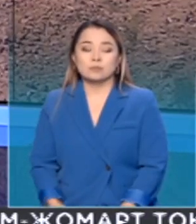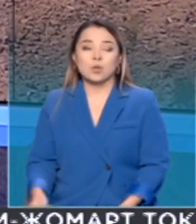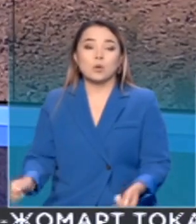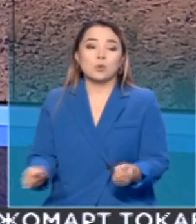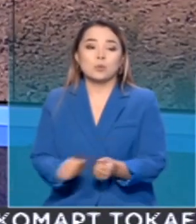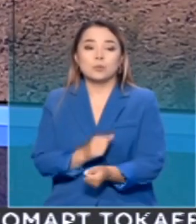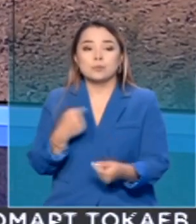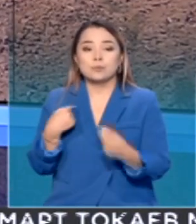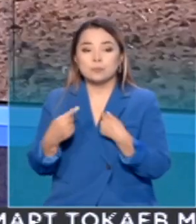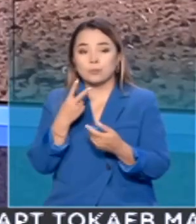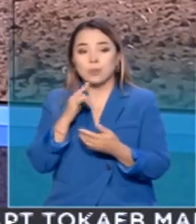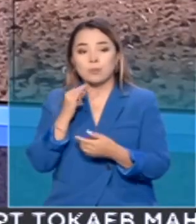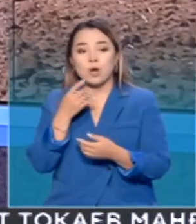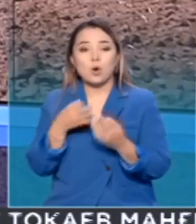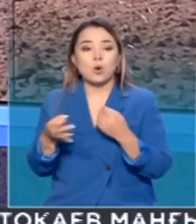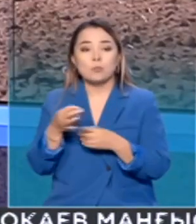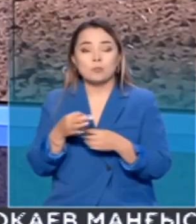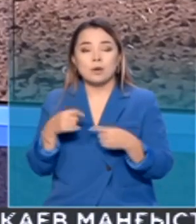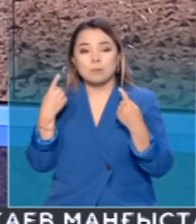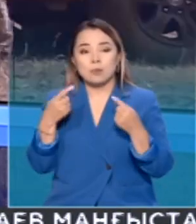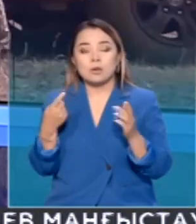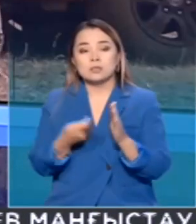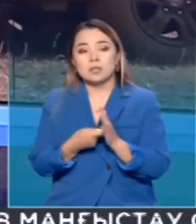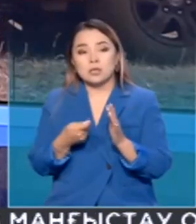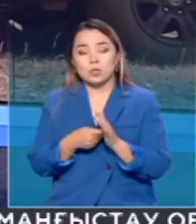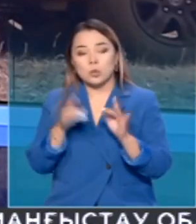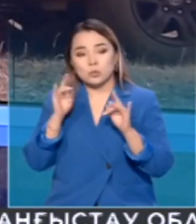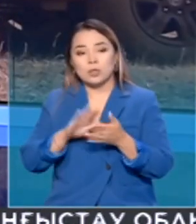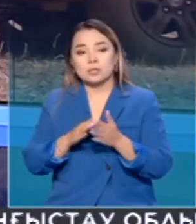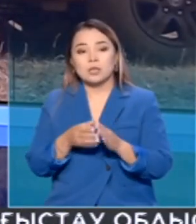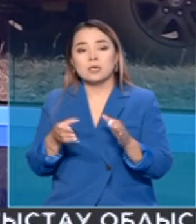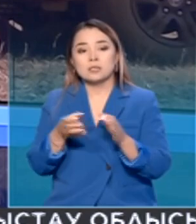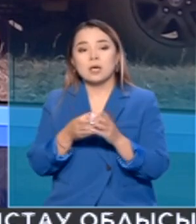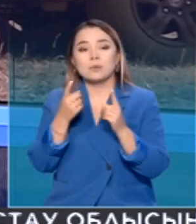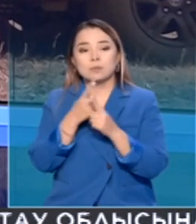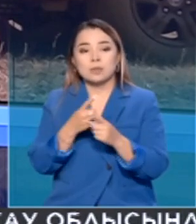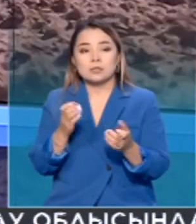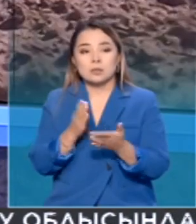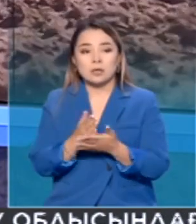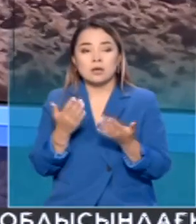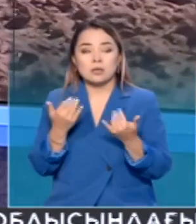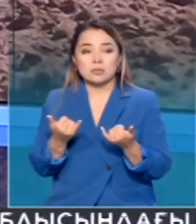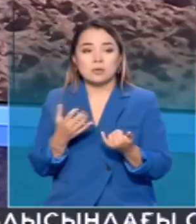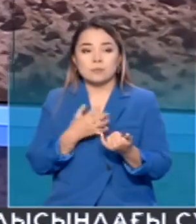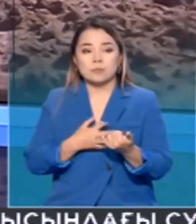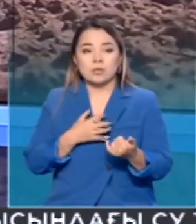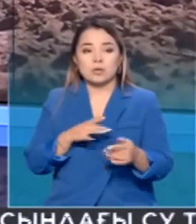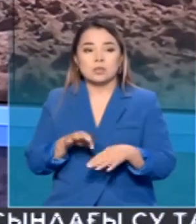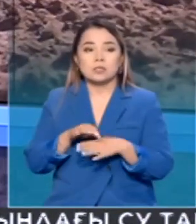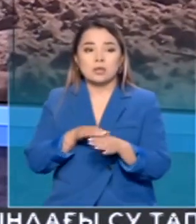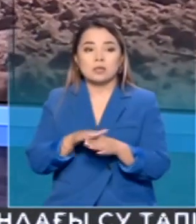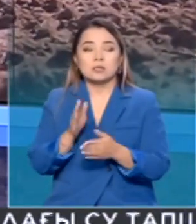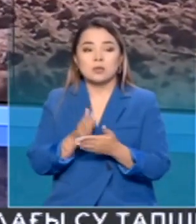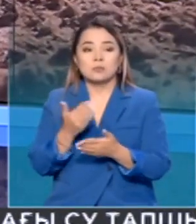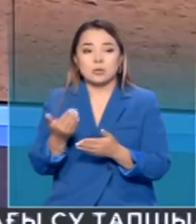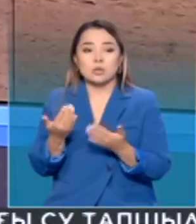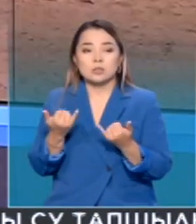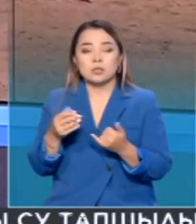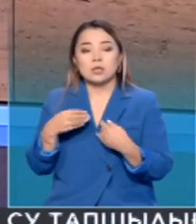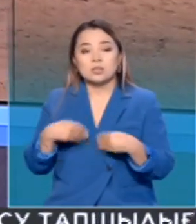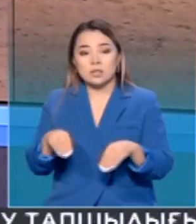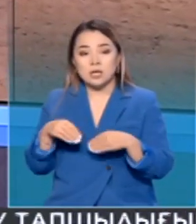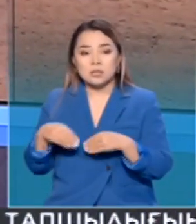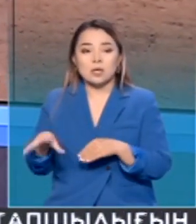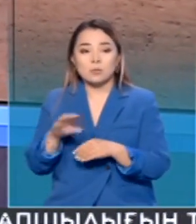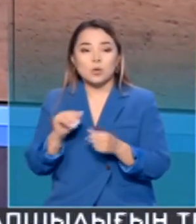Құрғақшылық қыспақ қалған Павлодар облысында мал азығын дайындау үшін төтенше жағдай жарияланбақ. Бұл үшін қазір қажетті шаралар атқарылуда. Сонда егін